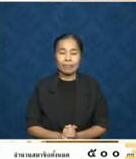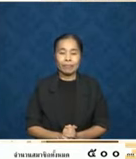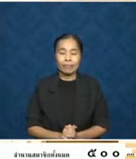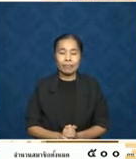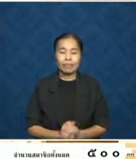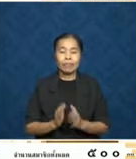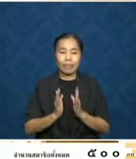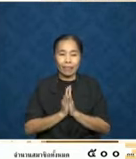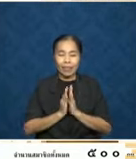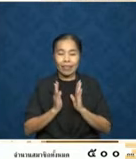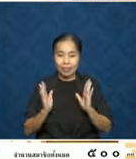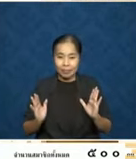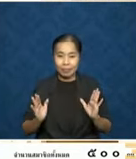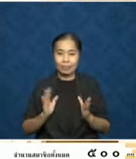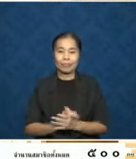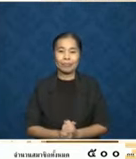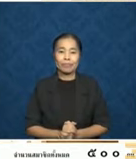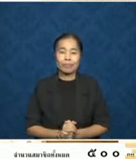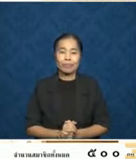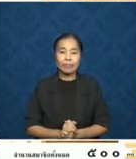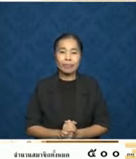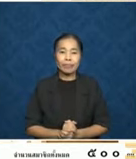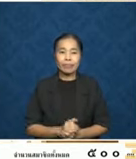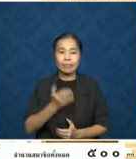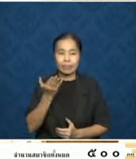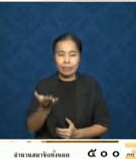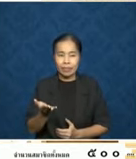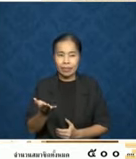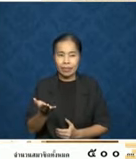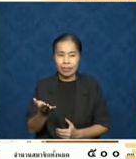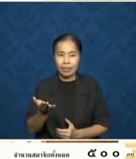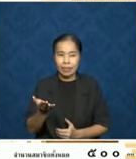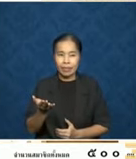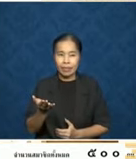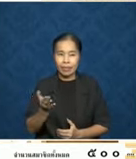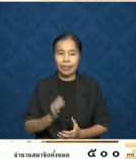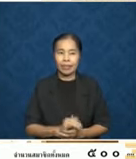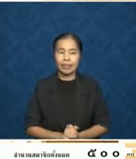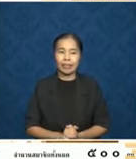ขอบคุณครับต่อไปเป็นท่านอัครเดชวงศ์พิทักษ์โรจน์ครับ